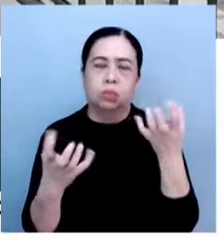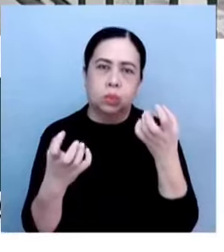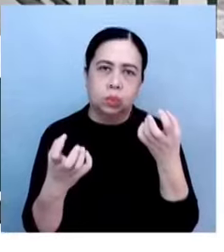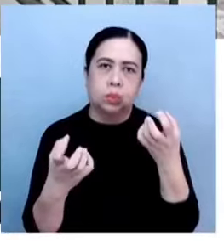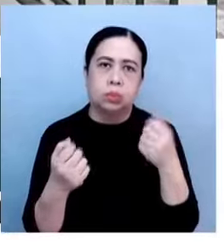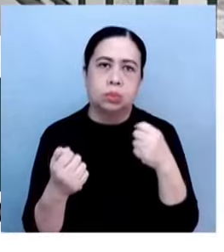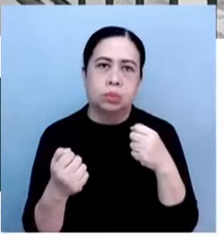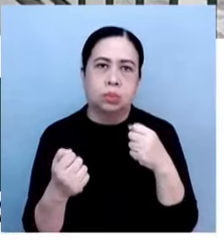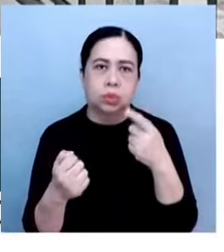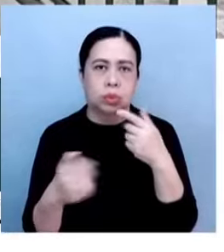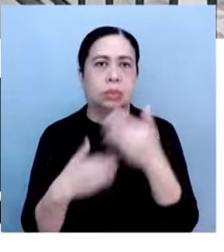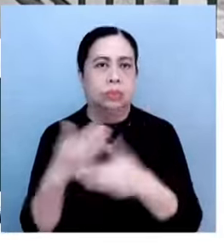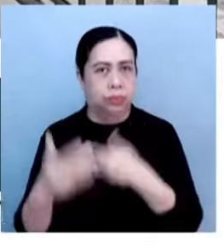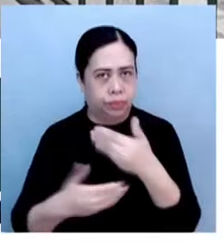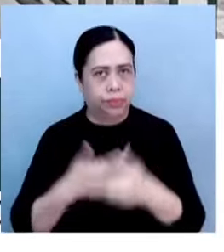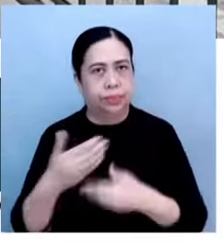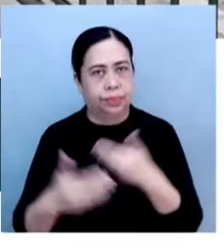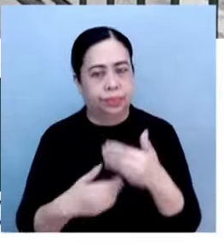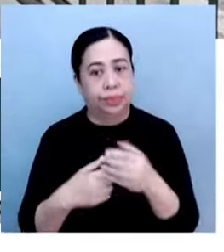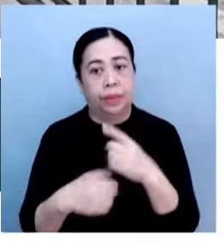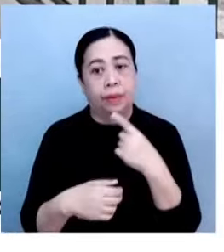are for the process and